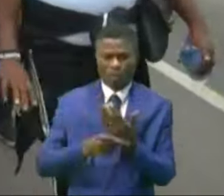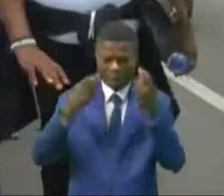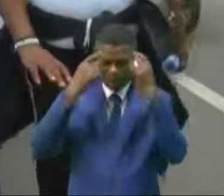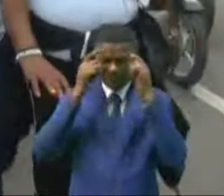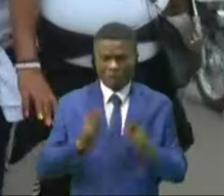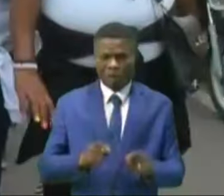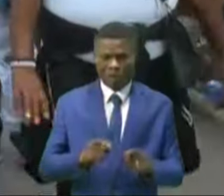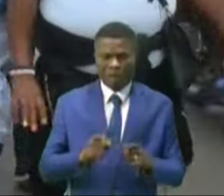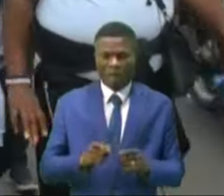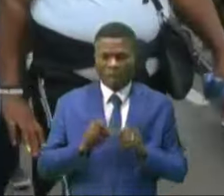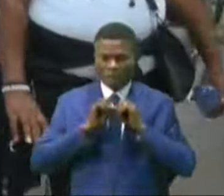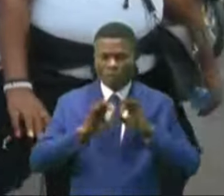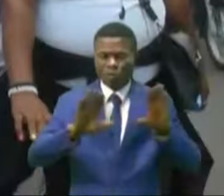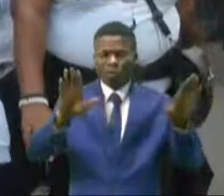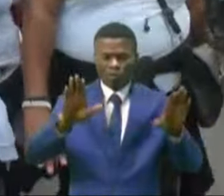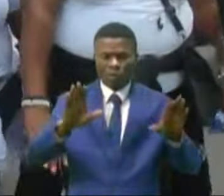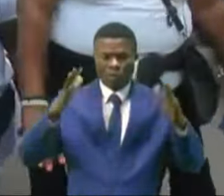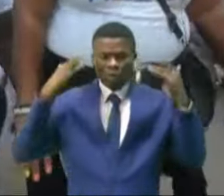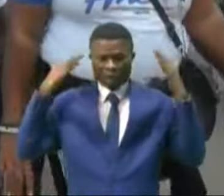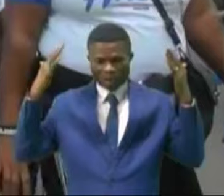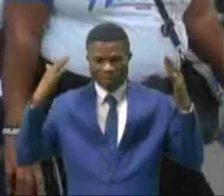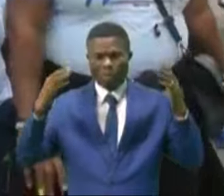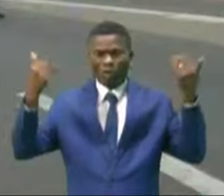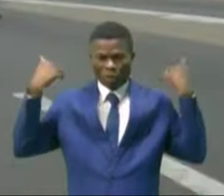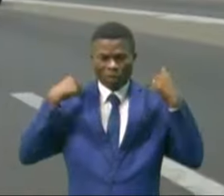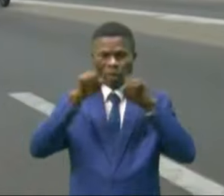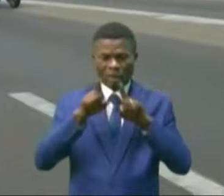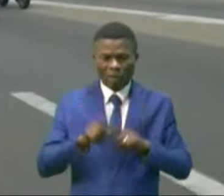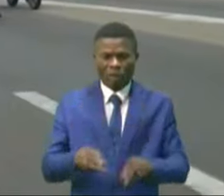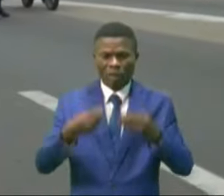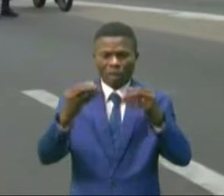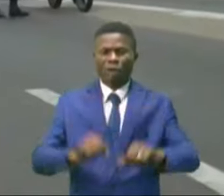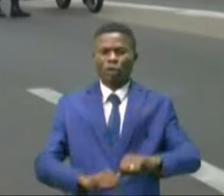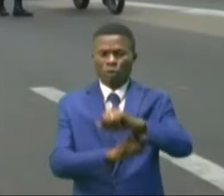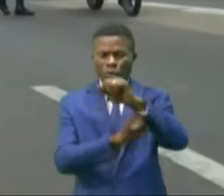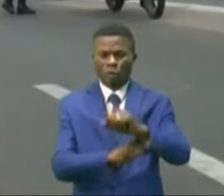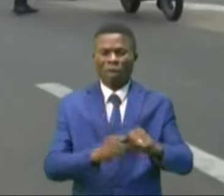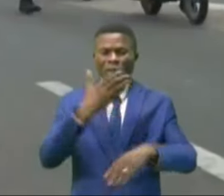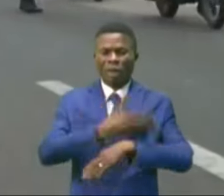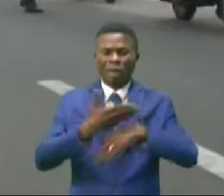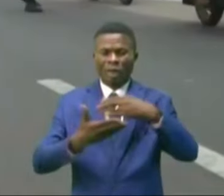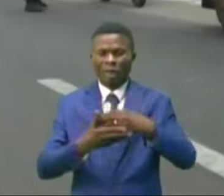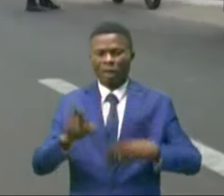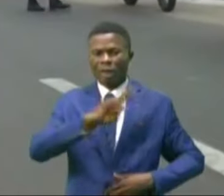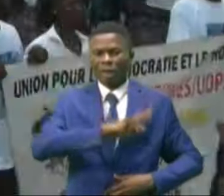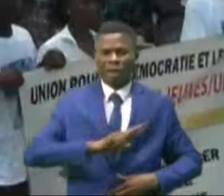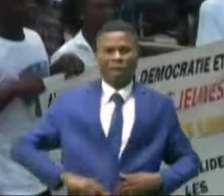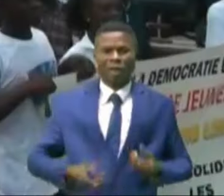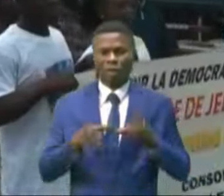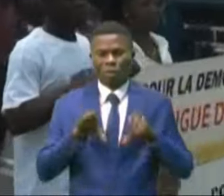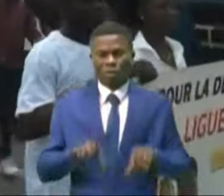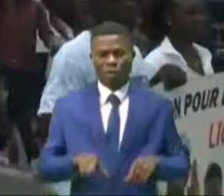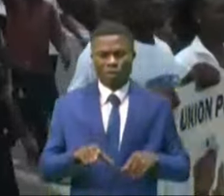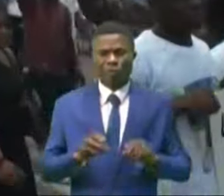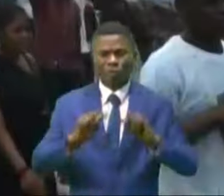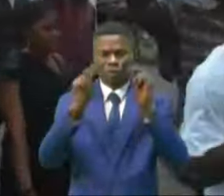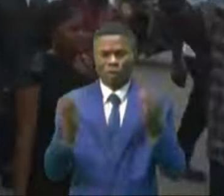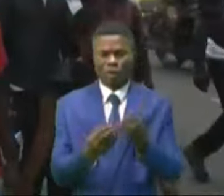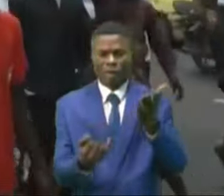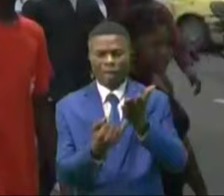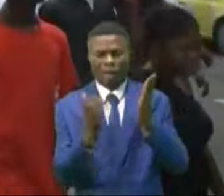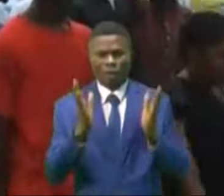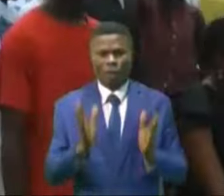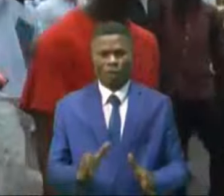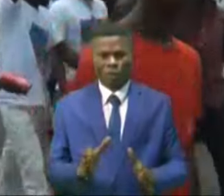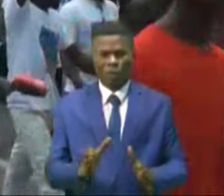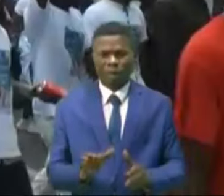faire entendre leur voix aux décideurs et à porter leur pierre à la reconstruction de la RDC, les collectifs des